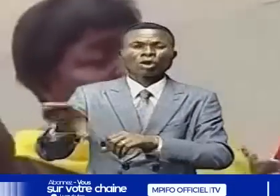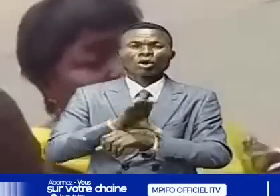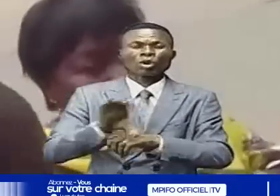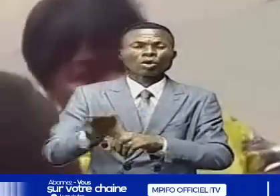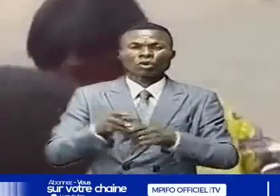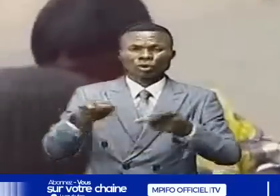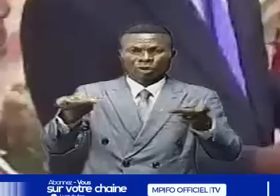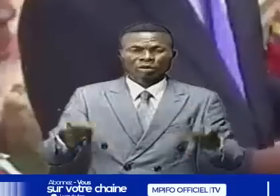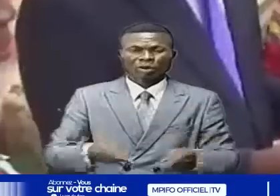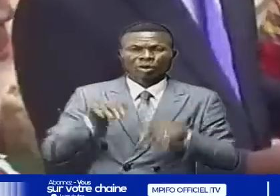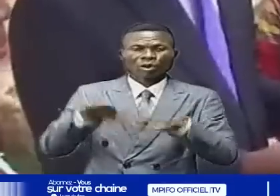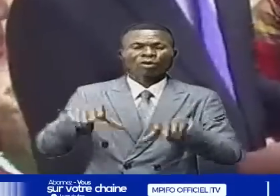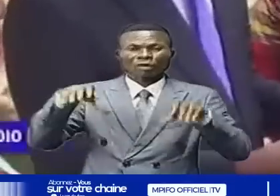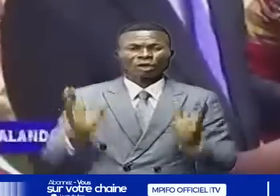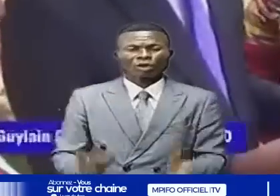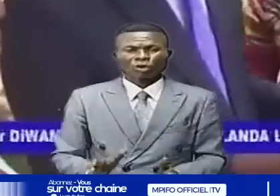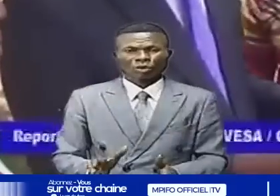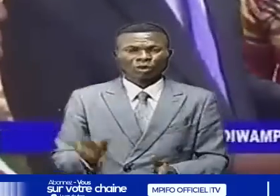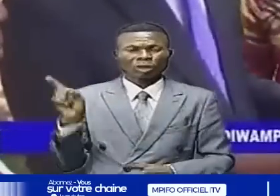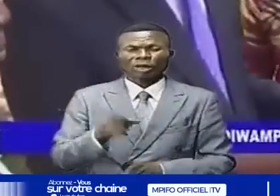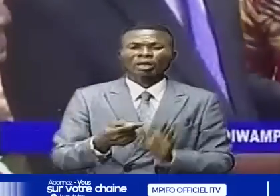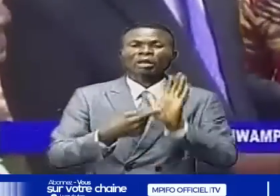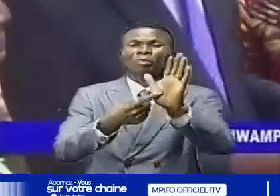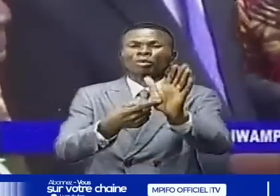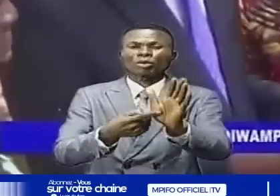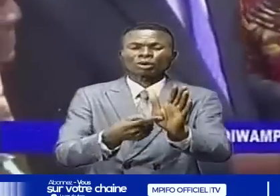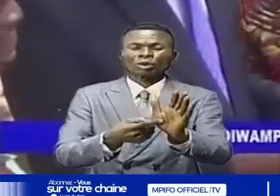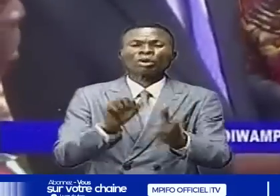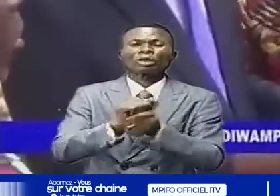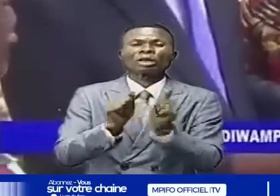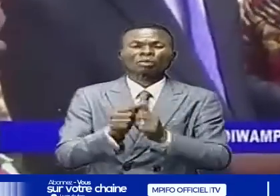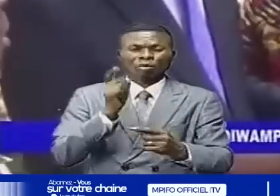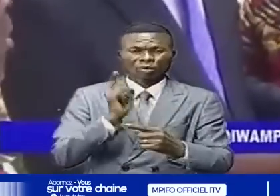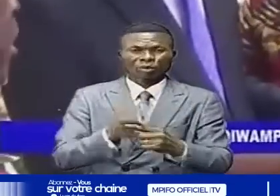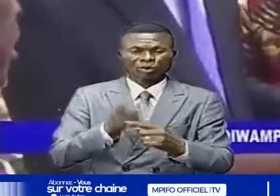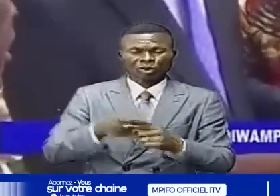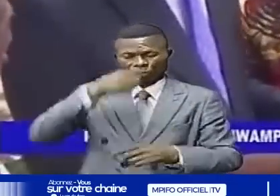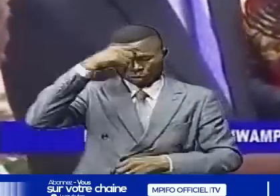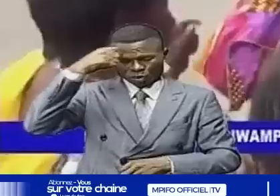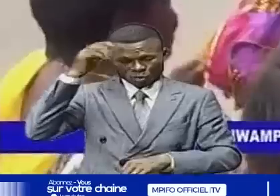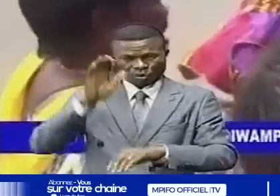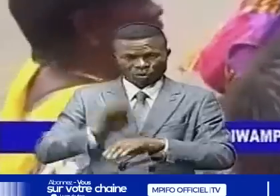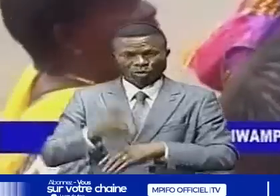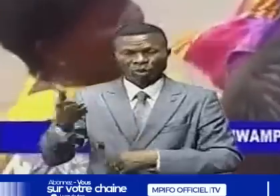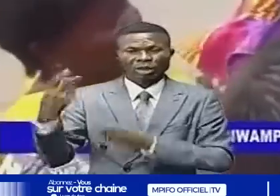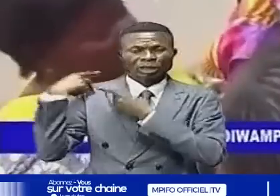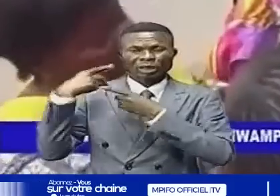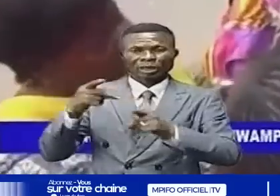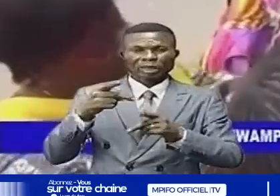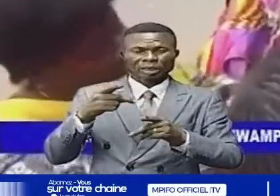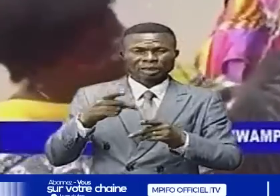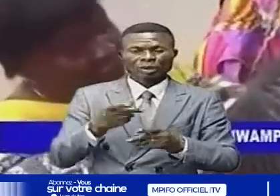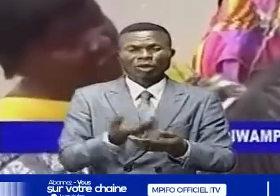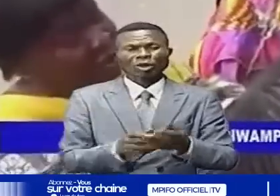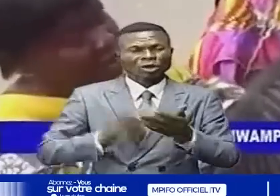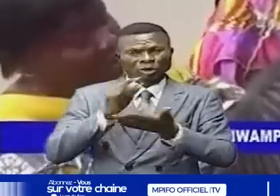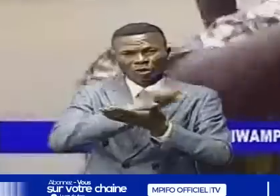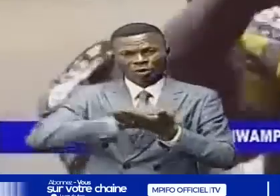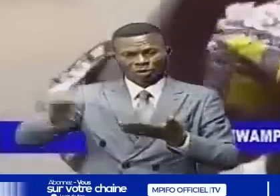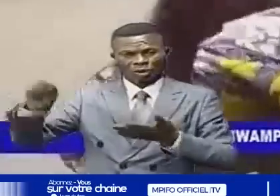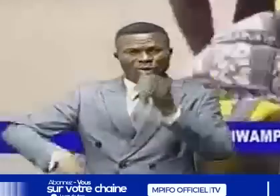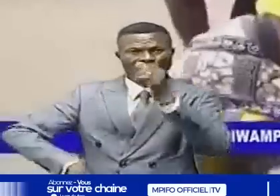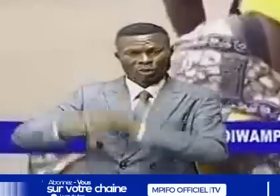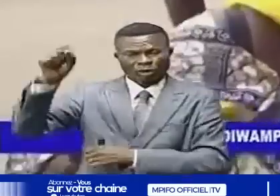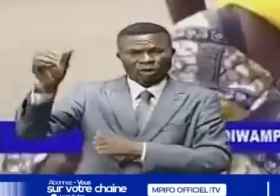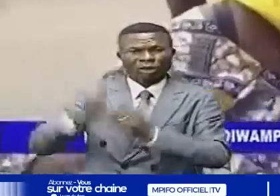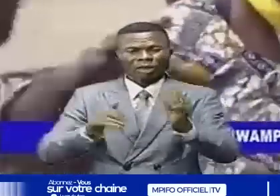CEP Congo Ango Ango venus lui présenter les doléances et les calvaires qu'ils subissent depuis les déguerpissements forcés et la démolition